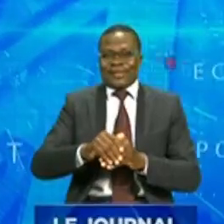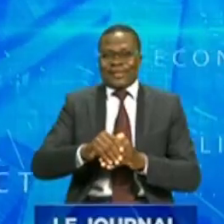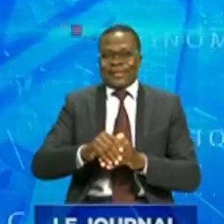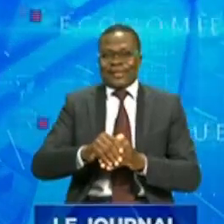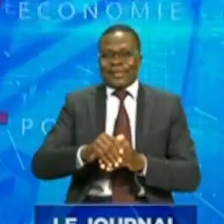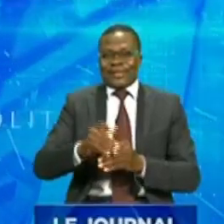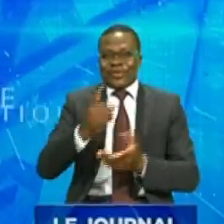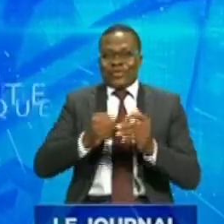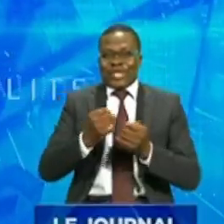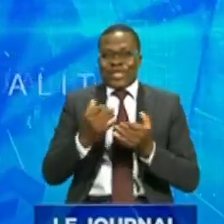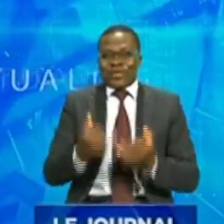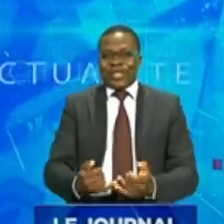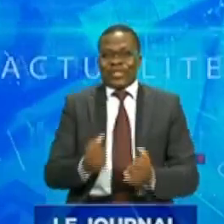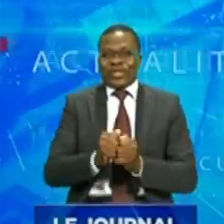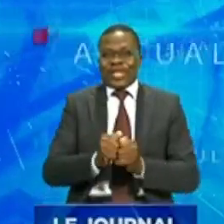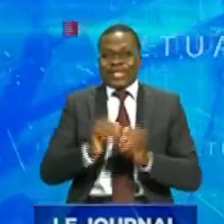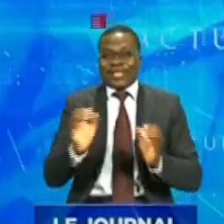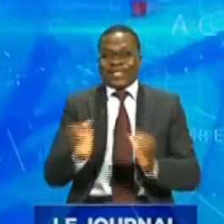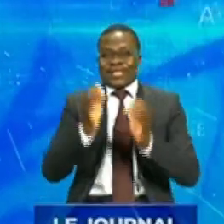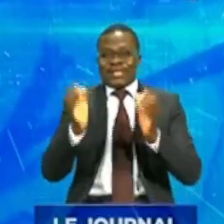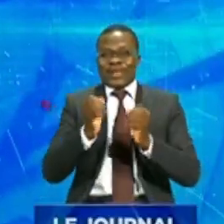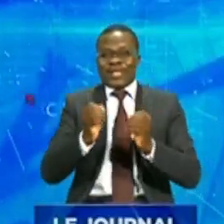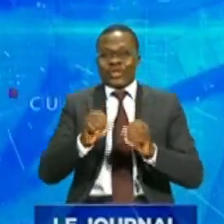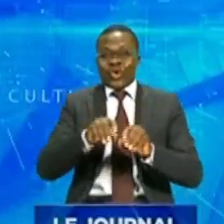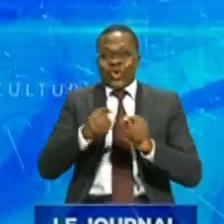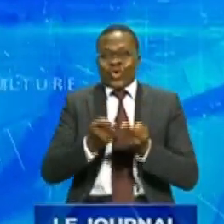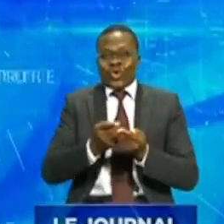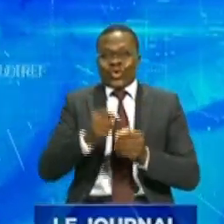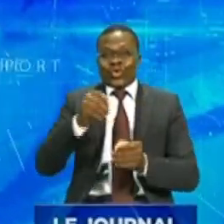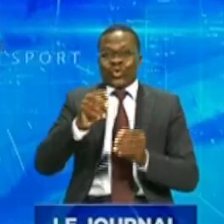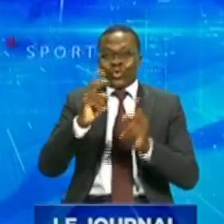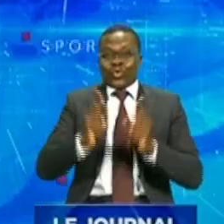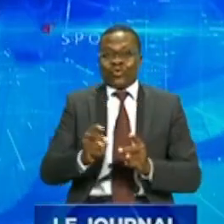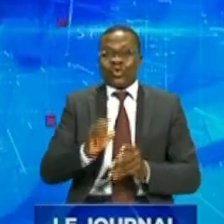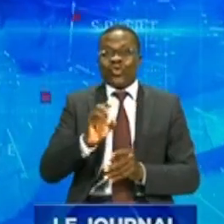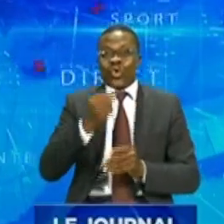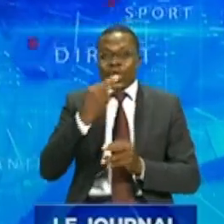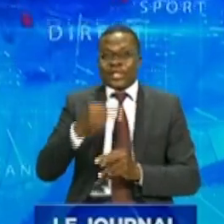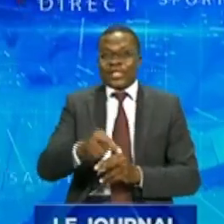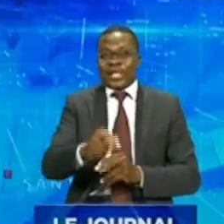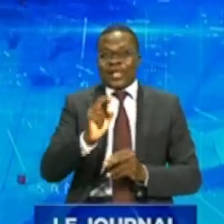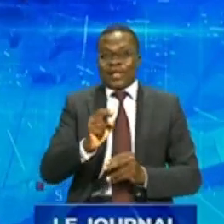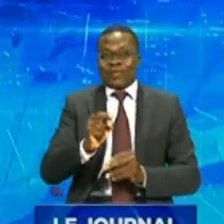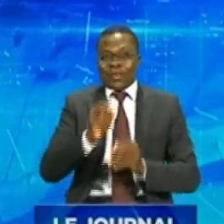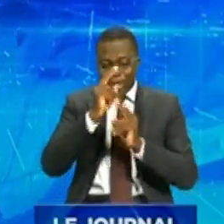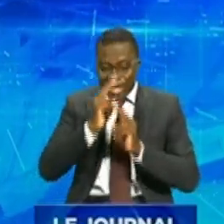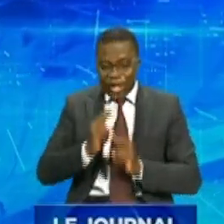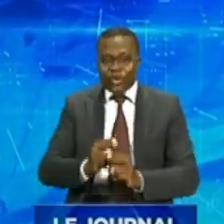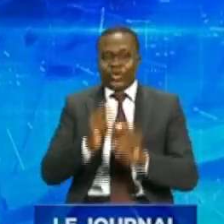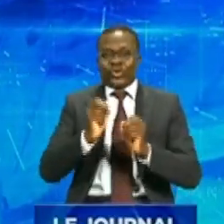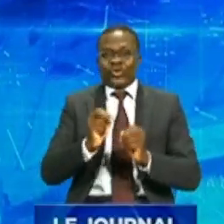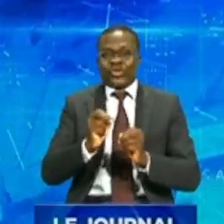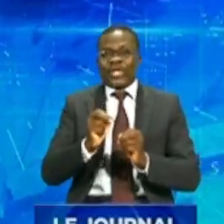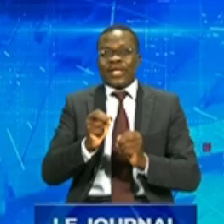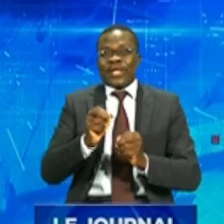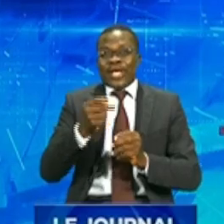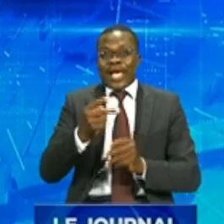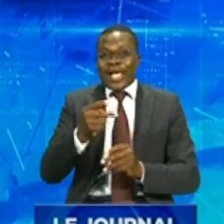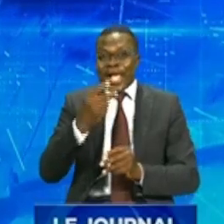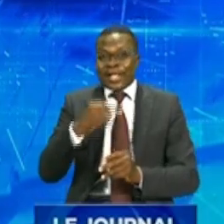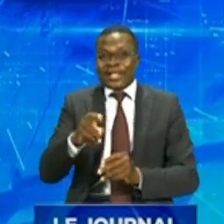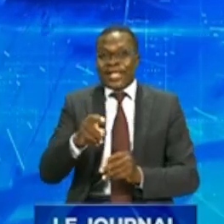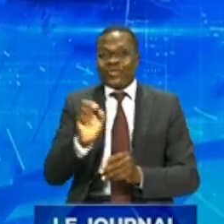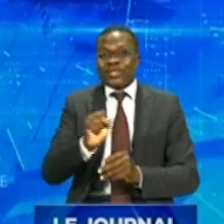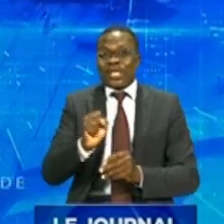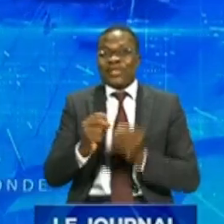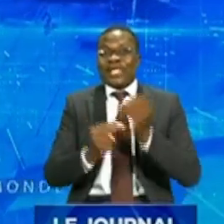Voyons à présent cette célébration, le collectif du Vaudou Dan des Sept Orlois a honoré la divinité Dan ce samedi à